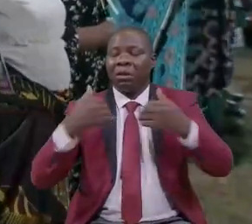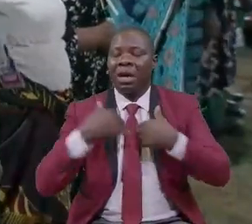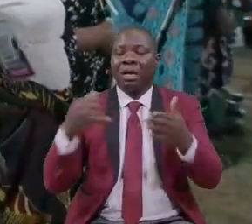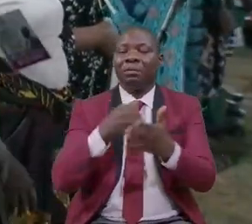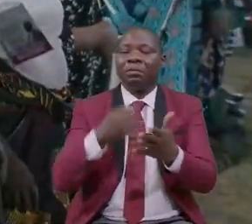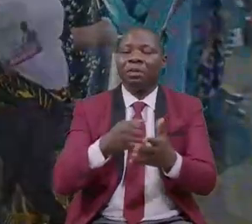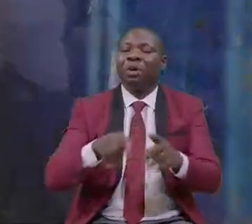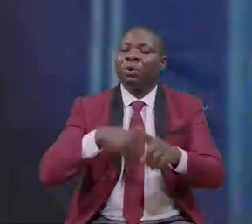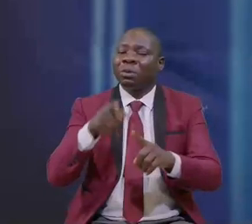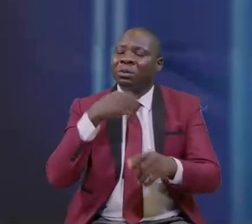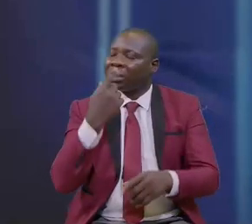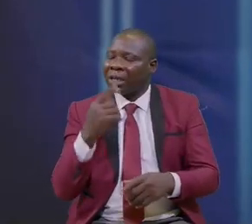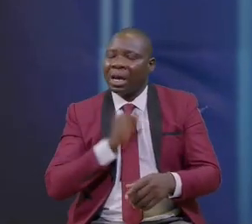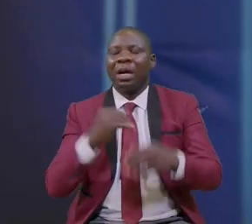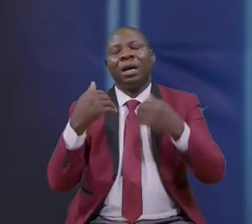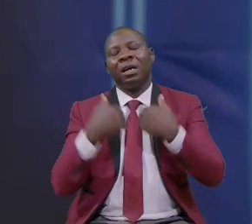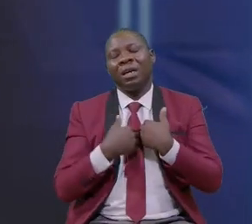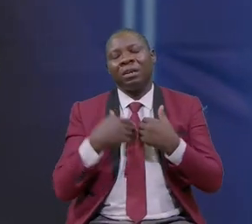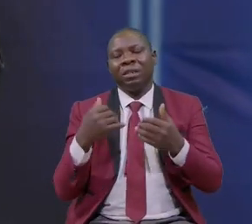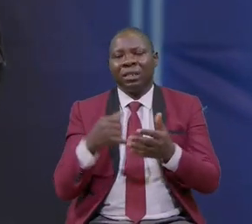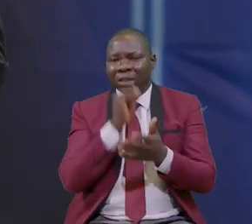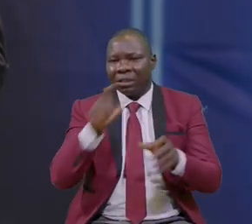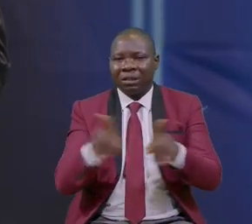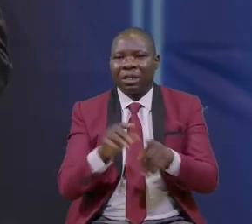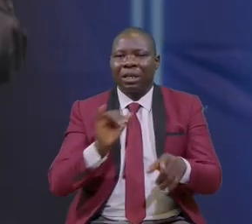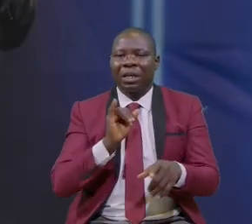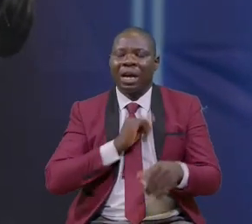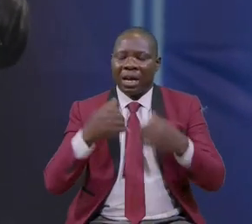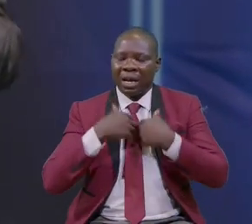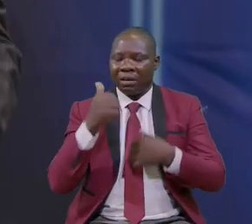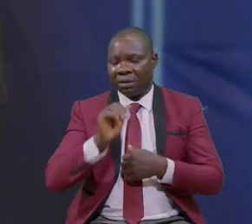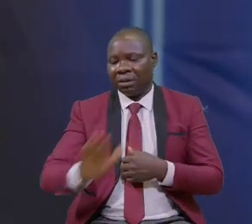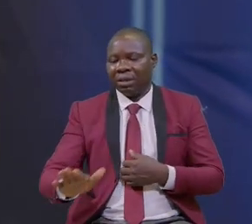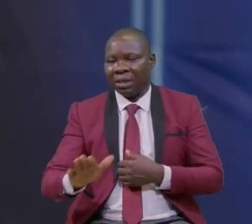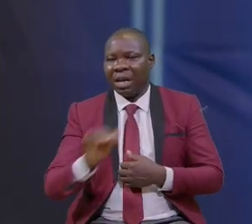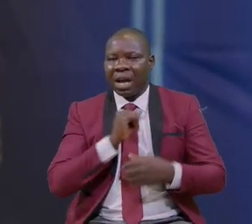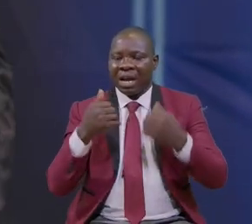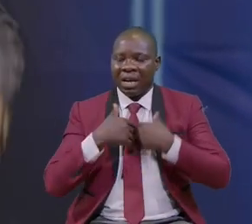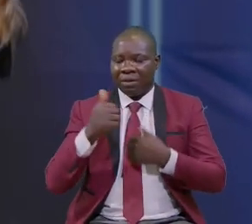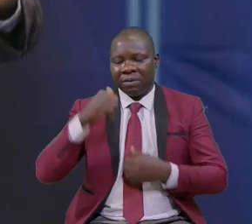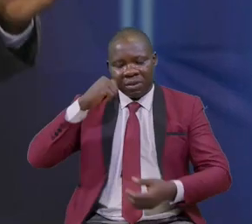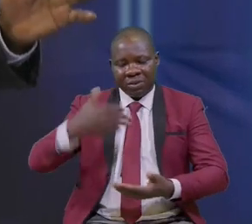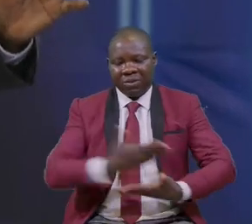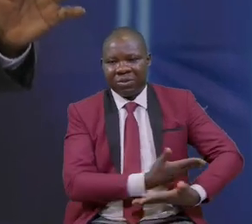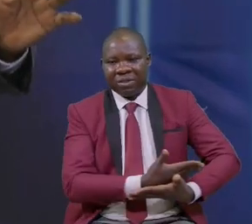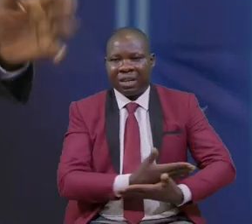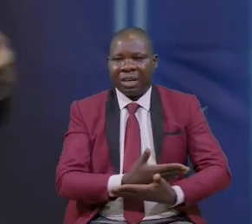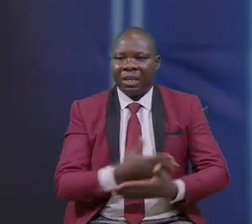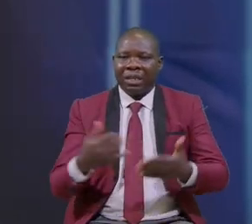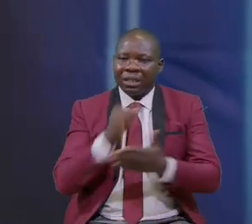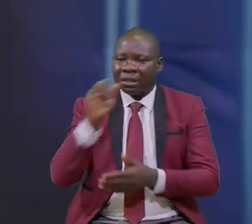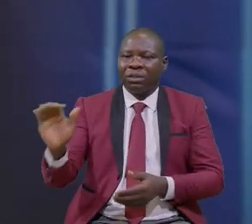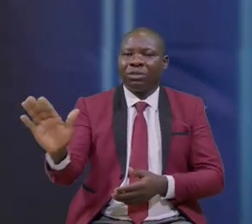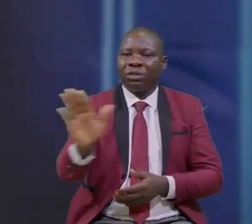Quand tu dis j'ai, c'est comme si j'ai un enfant, j'ai une fille, c'est pour